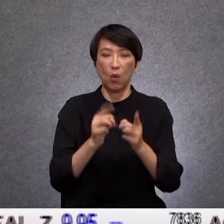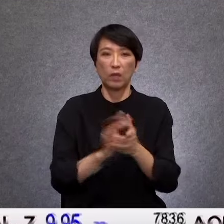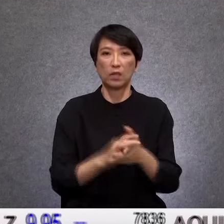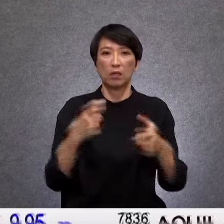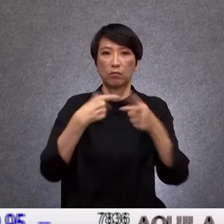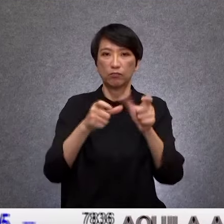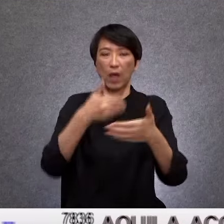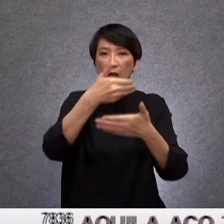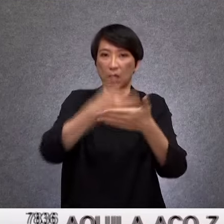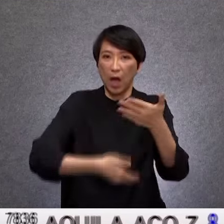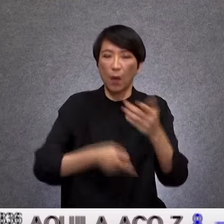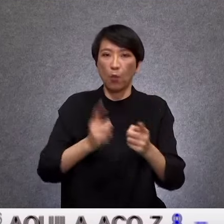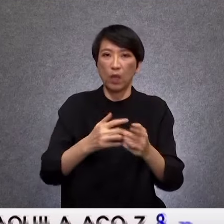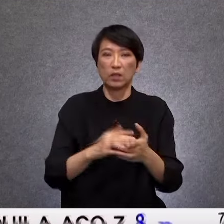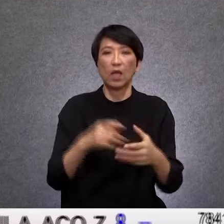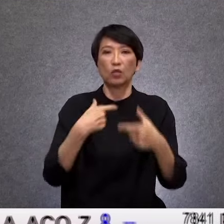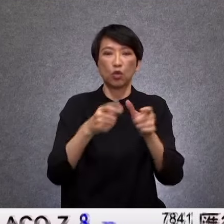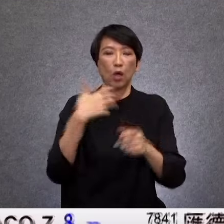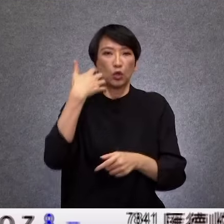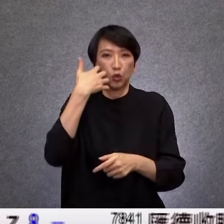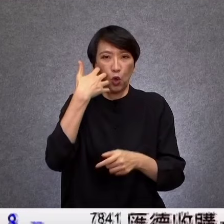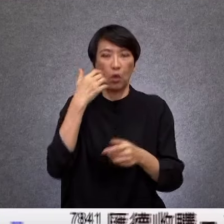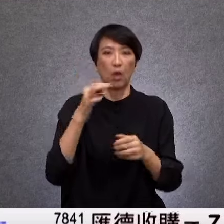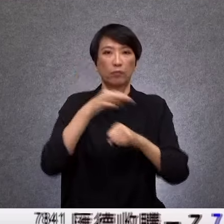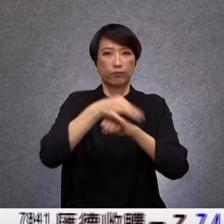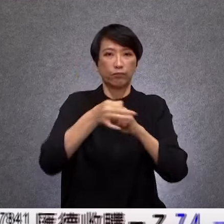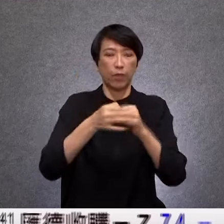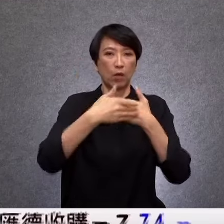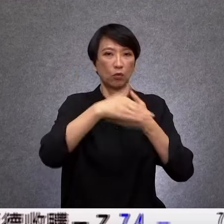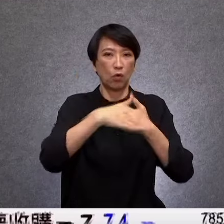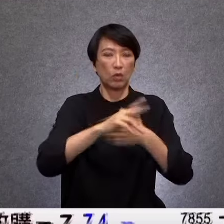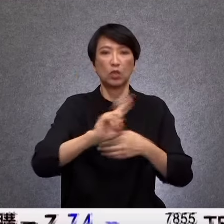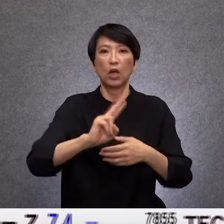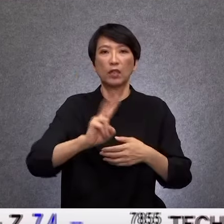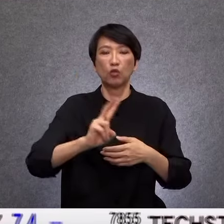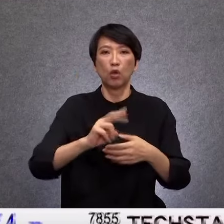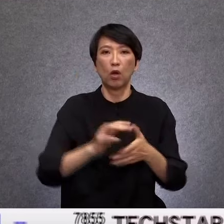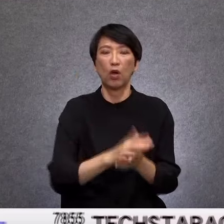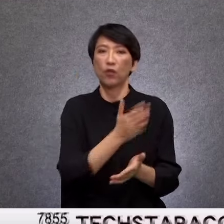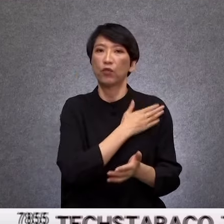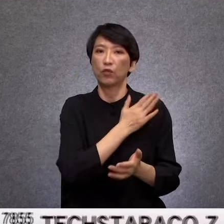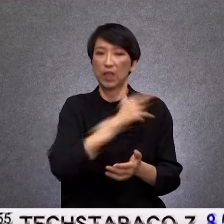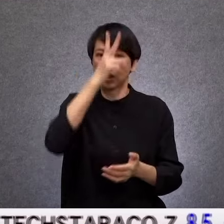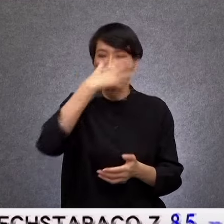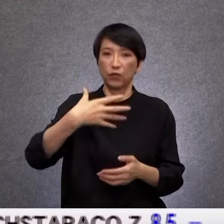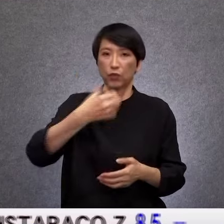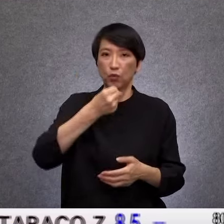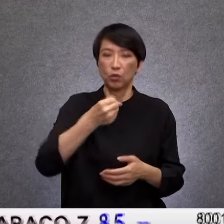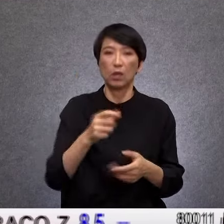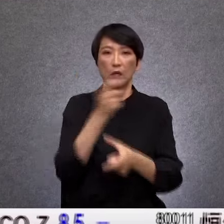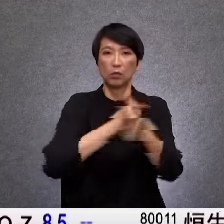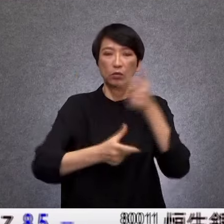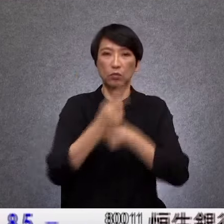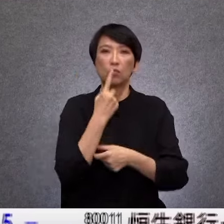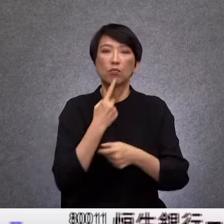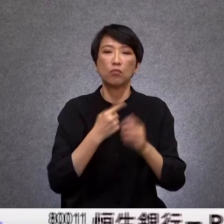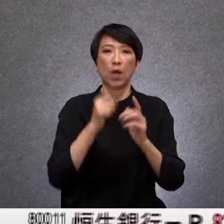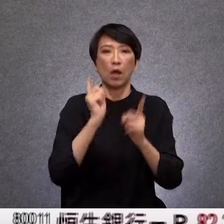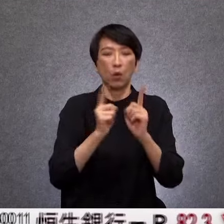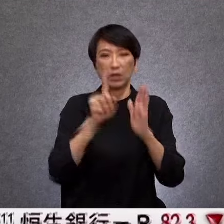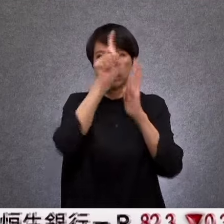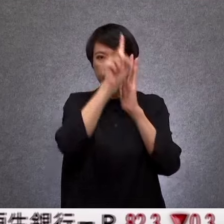過就話啊，可唔可以減薪或者動薪？甚至海外其實都有啲嘅問責官員都係咁嘅，即係喺呢啲嘅